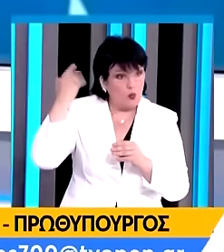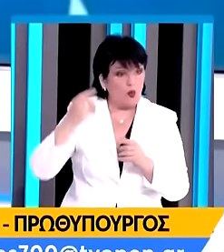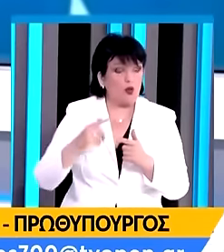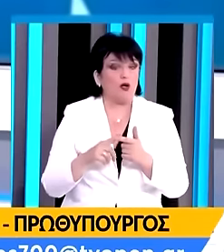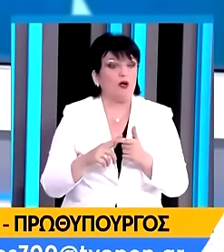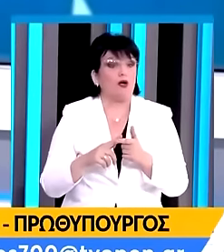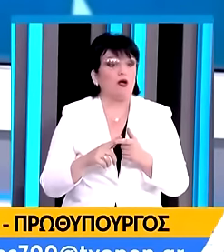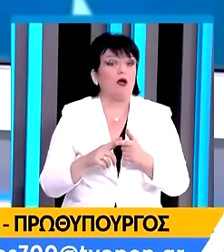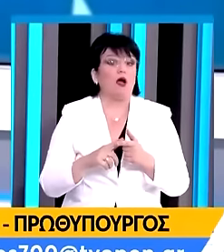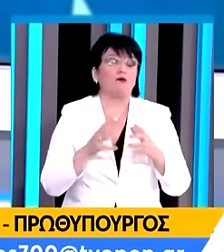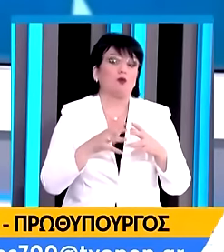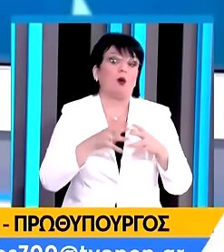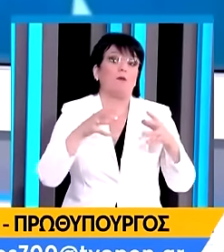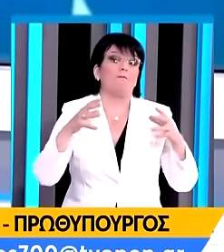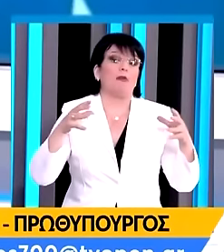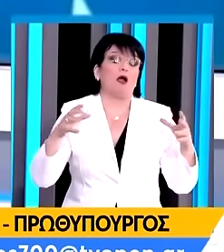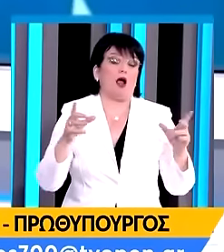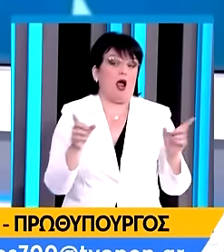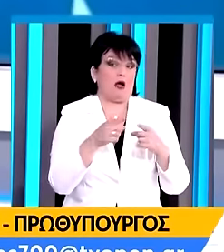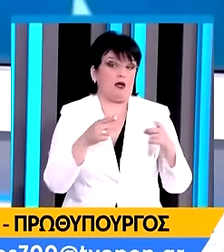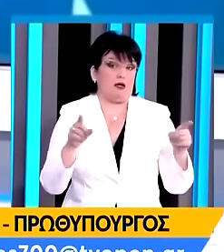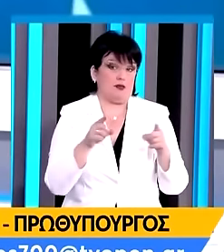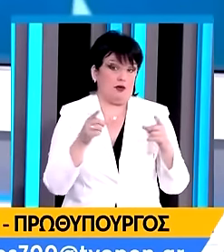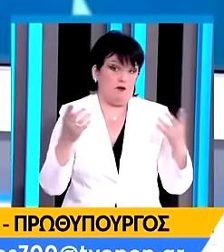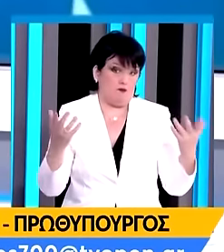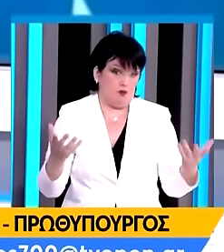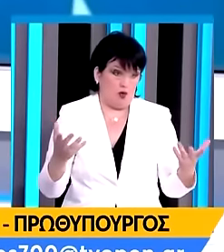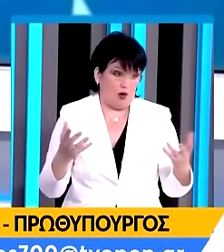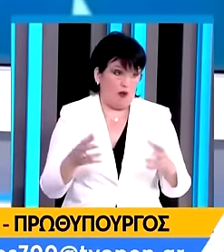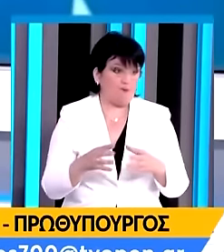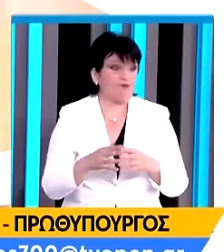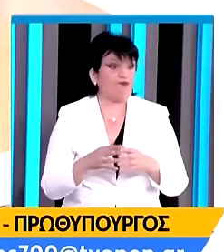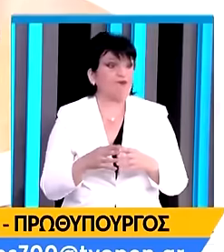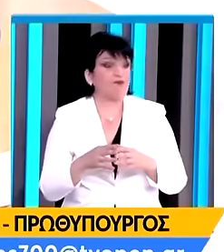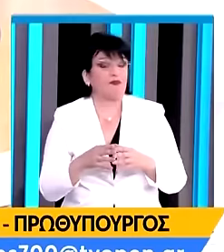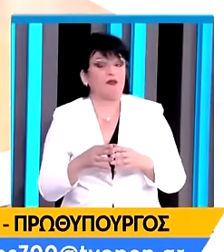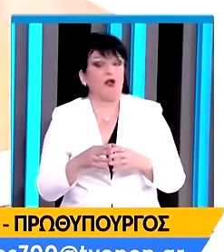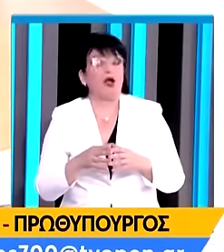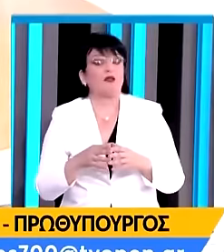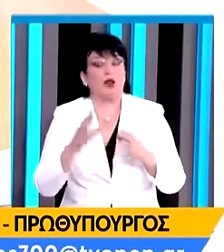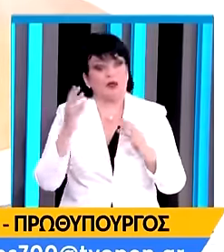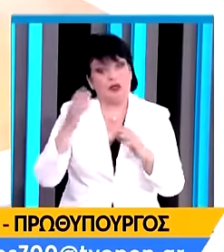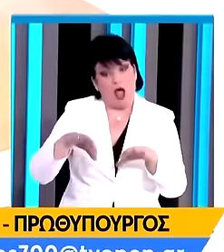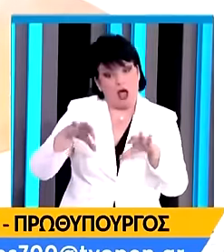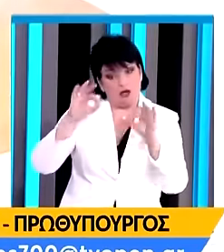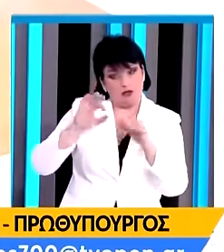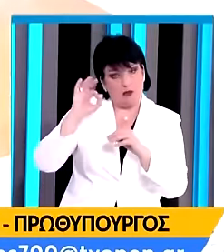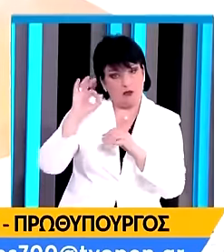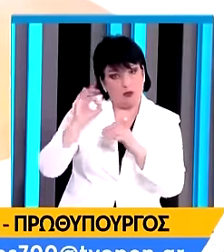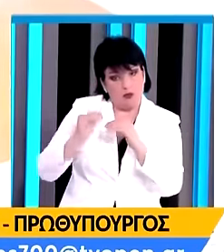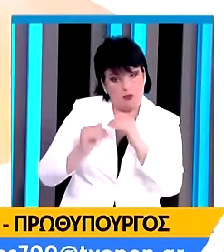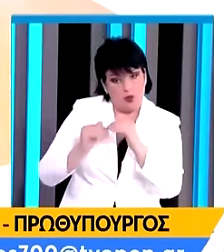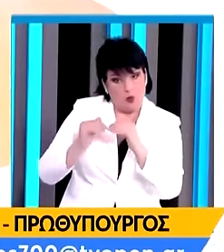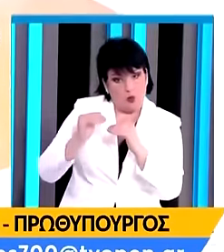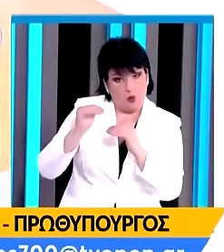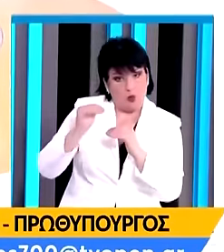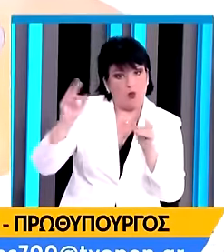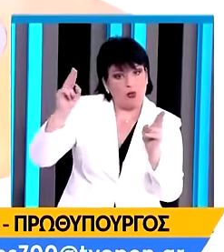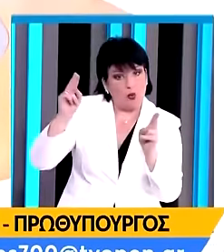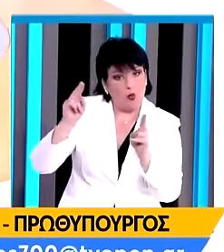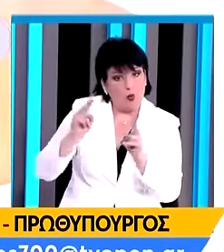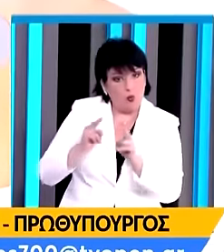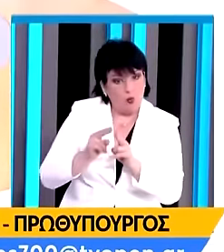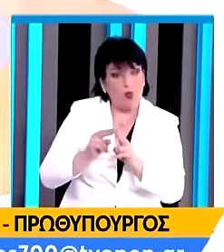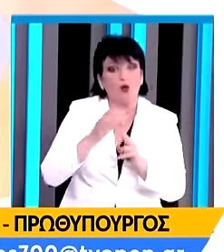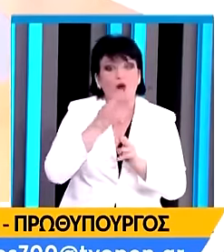μισθό, είναι μια μεγάλη διαφορά, μια μεγάλη βελτίωση. Είναι μια μεγάλη βελτίωση. Δεύτερον, πολλοί περισσότεροι